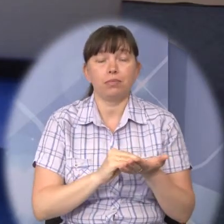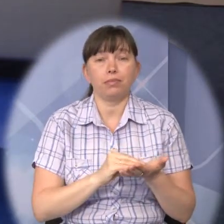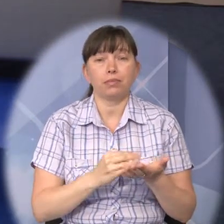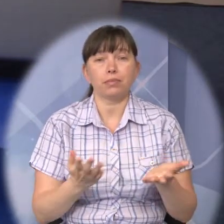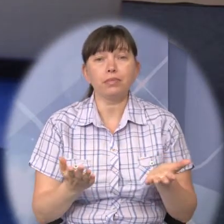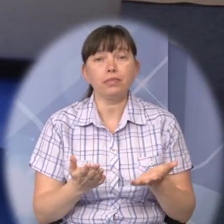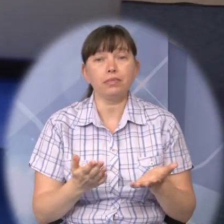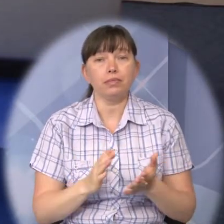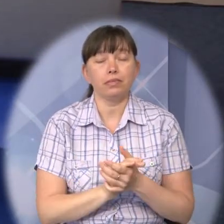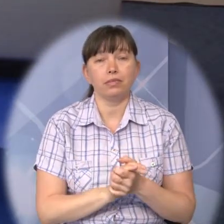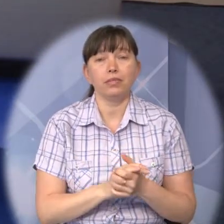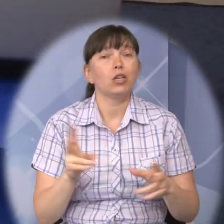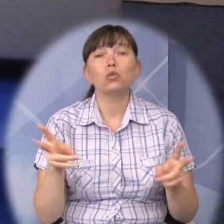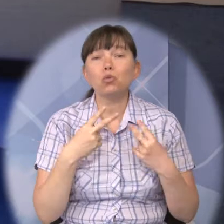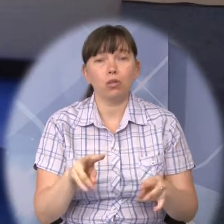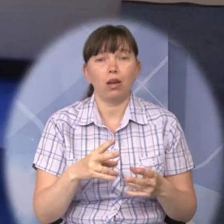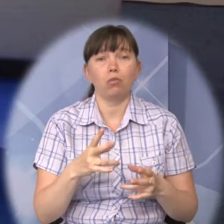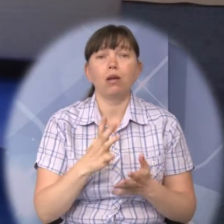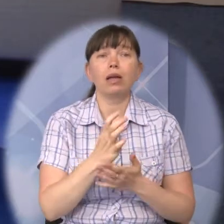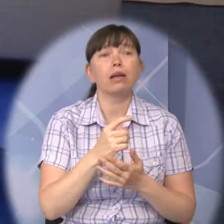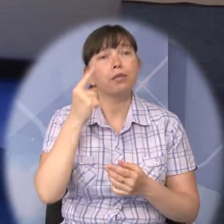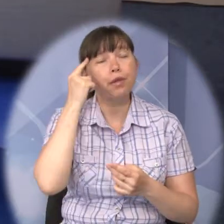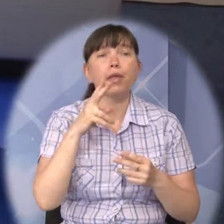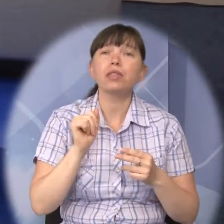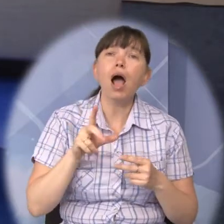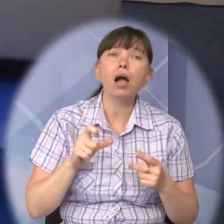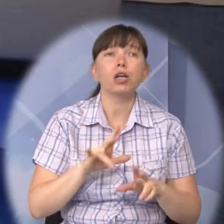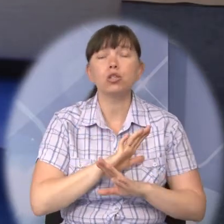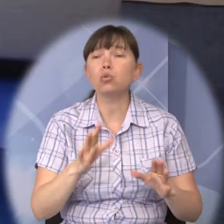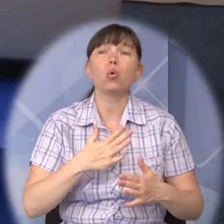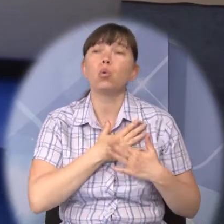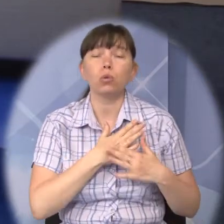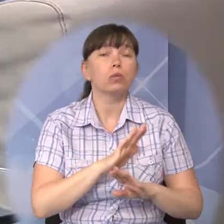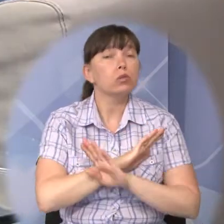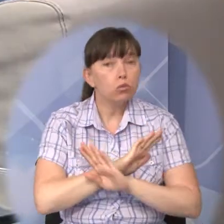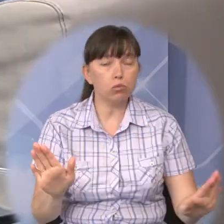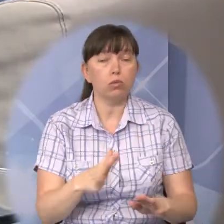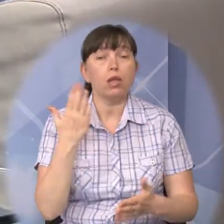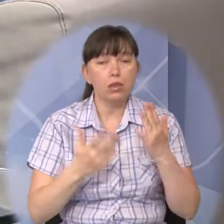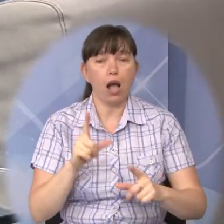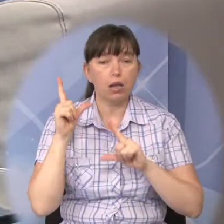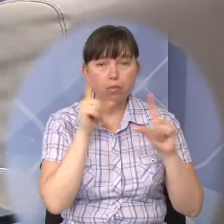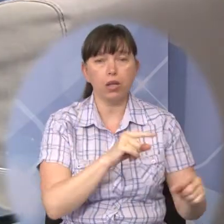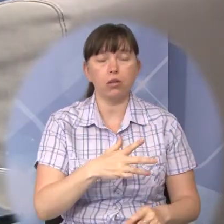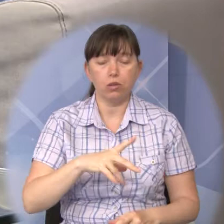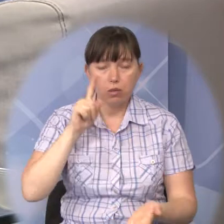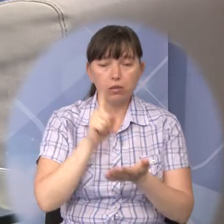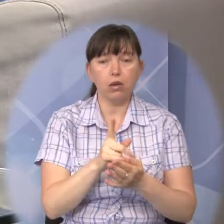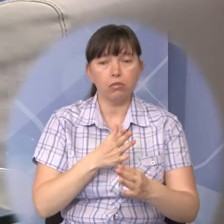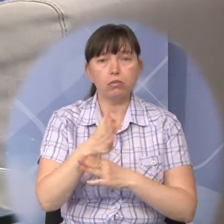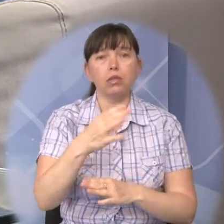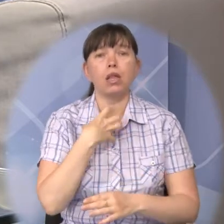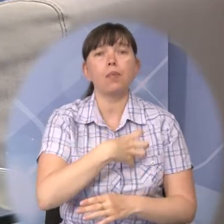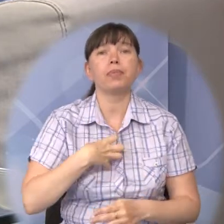condiționez, dacă, dar nu trebuie să existe, că nu trebuie să existe rezerve în ideea de a-ți iubi aproapele. Tocmai de atâta trebuie să se documenteze, să adreseze